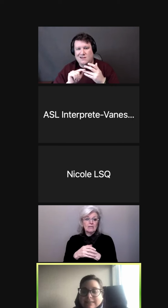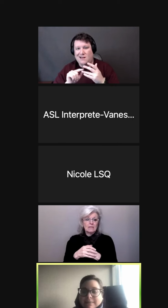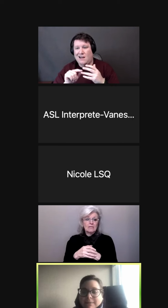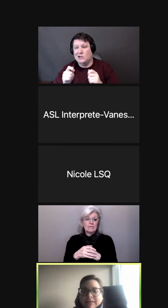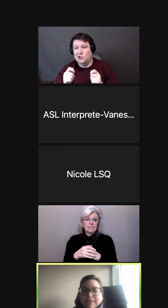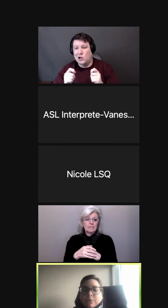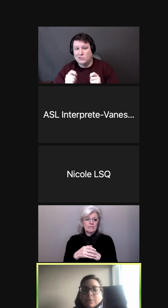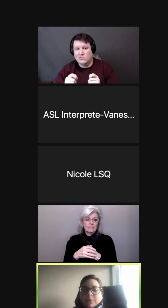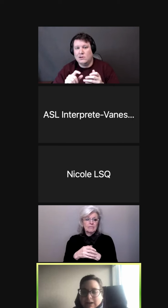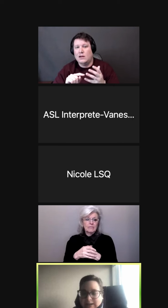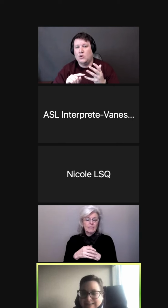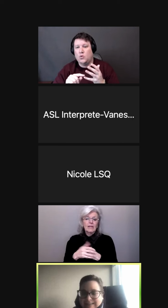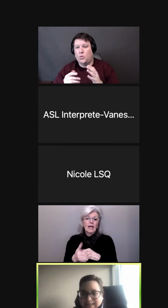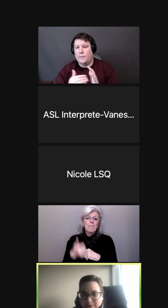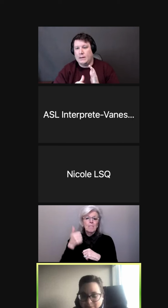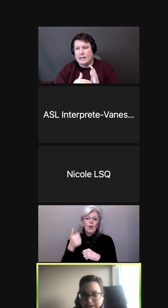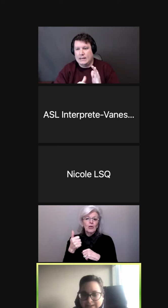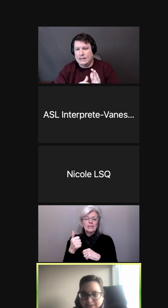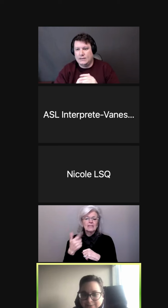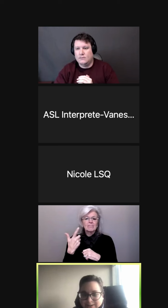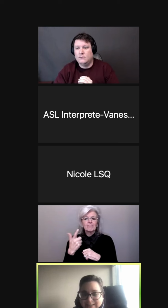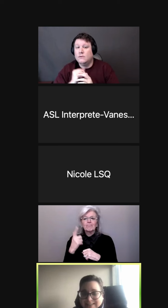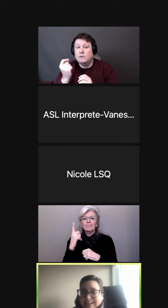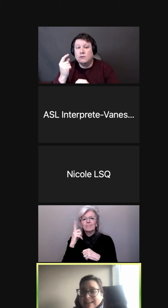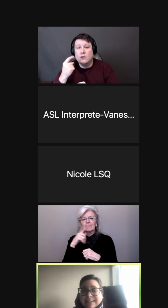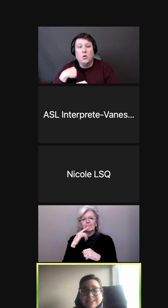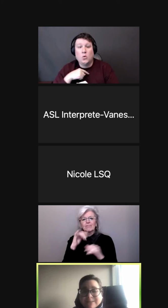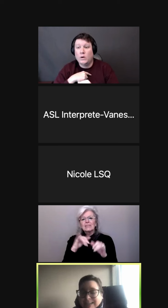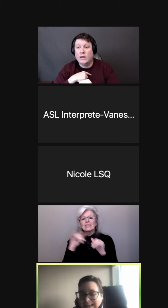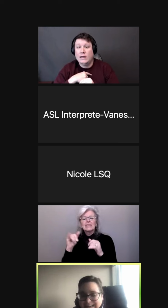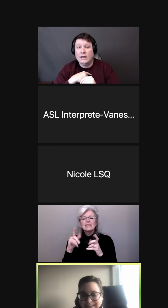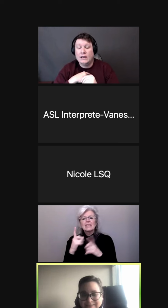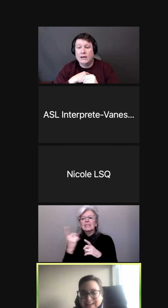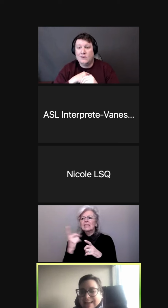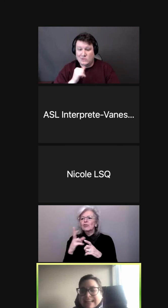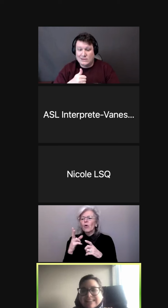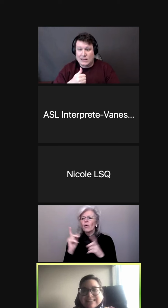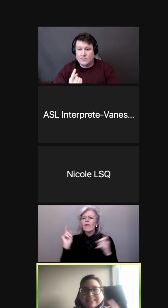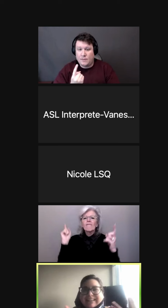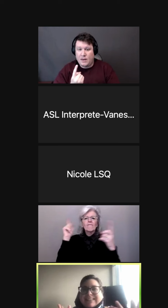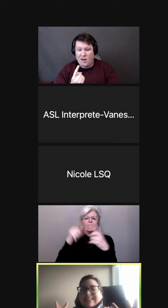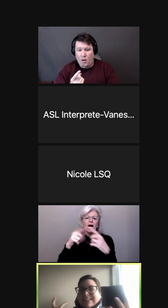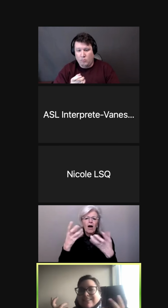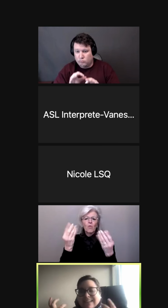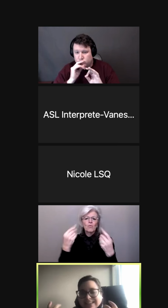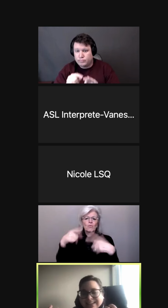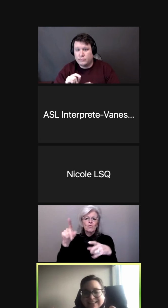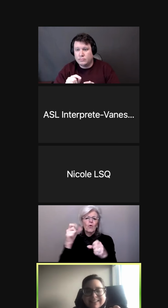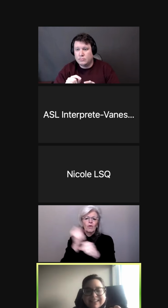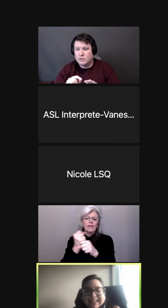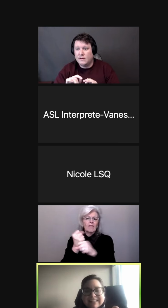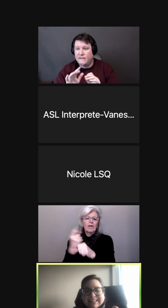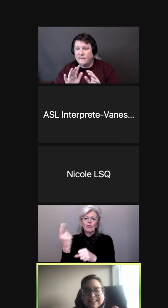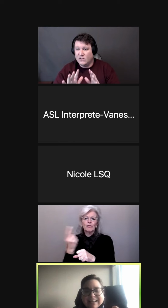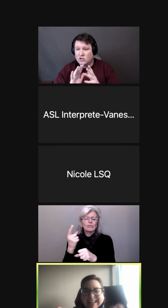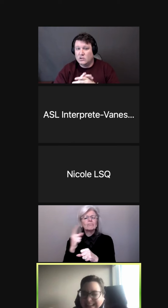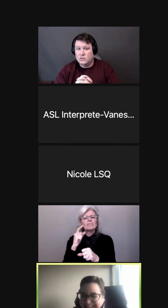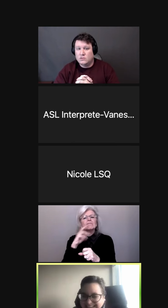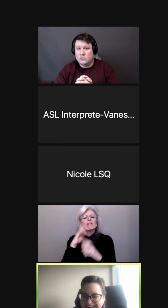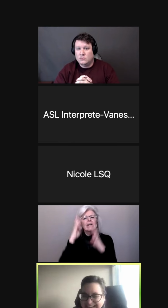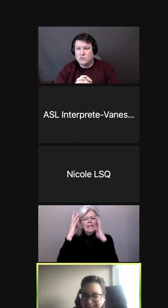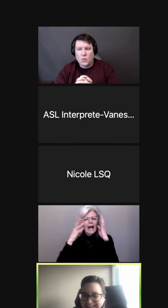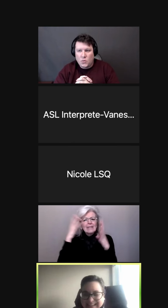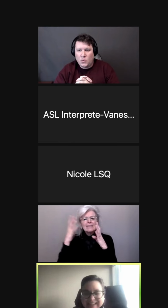c'est plus métaphorique. C'est vraiment un tremplin. C'est quelque chose vers lequel on travaille constamment. C'est créatif. C'est des